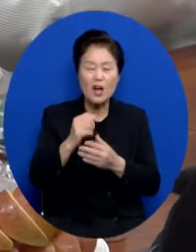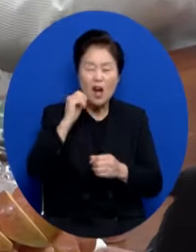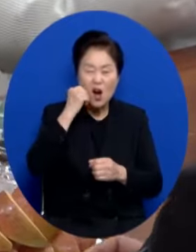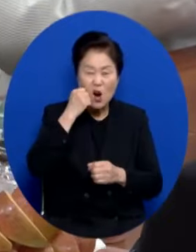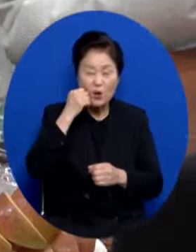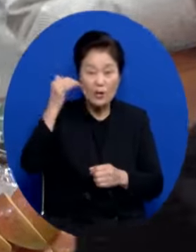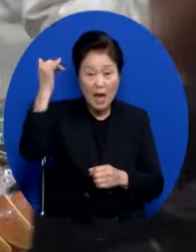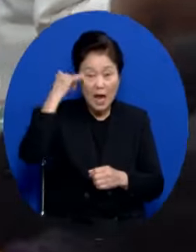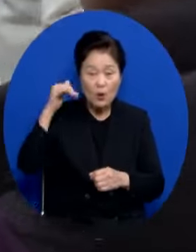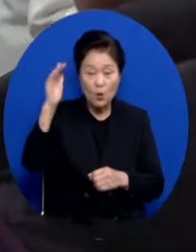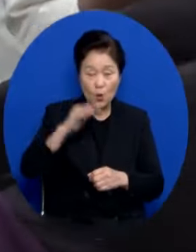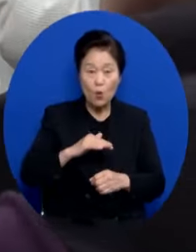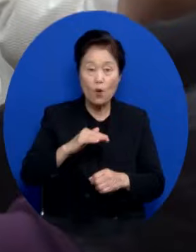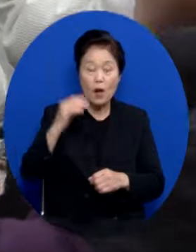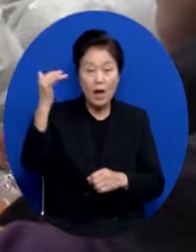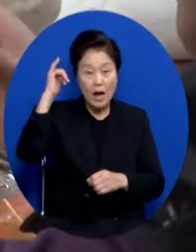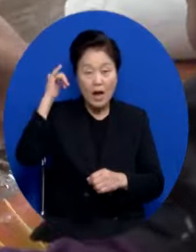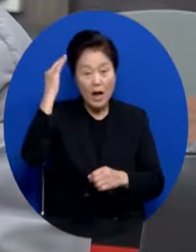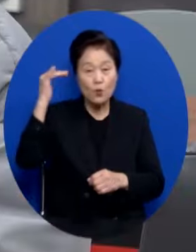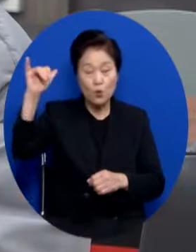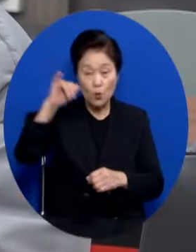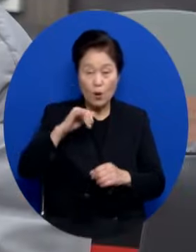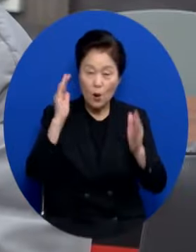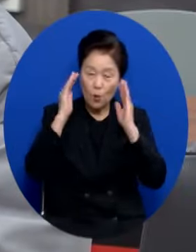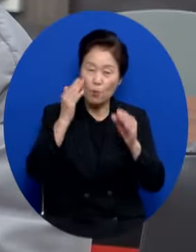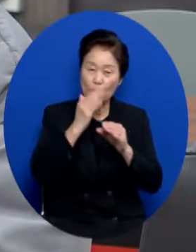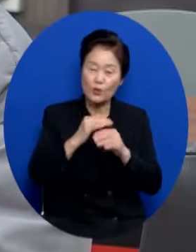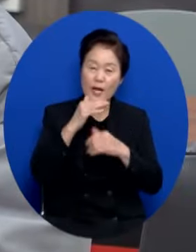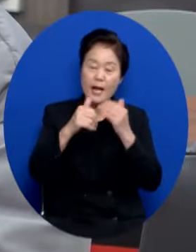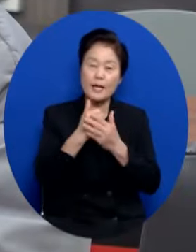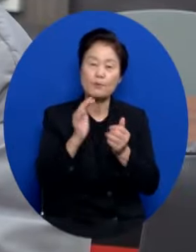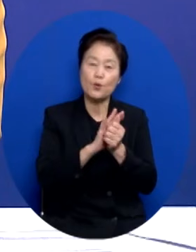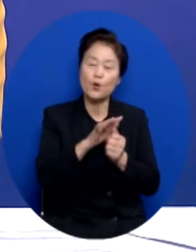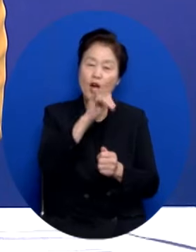가운데 하나님의 도움과 함께하길 바란다고 전했습니다.